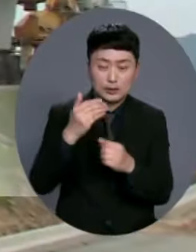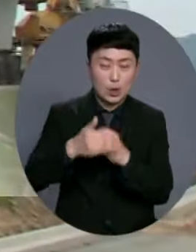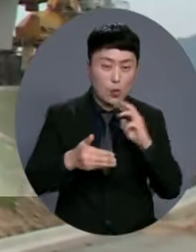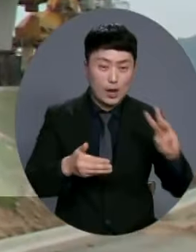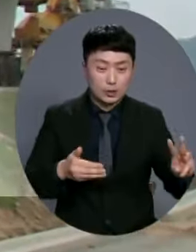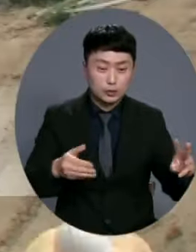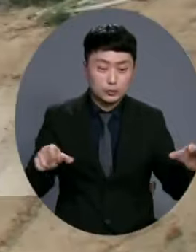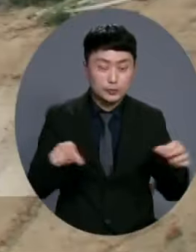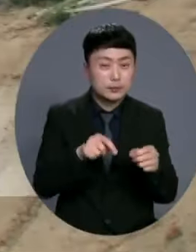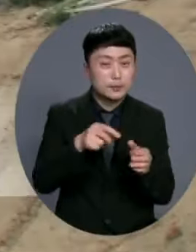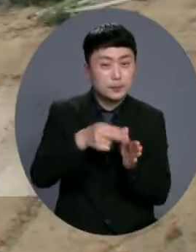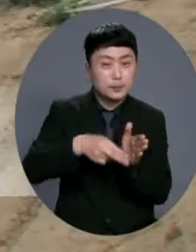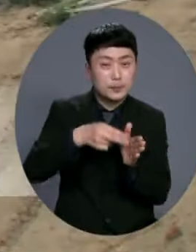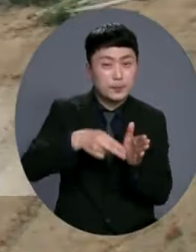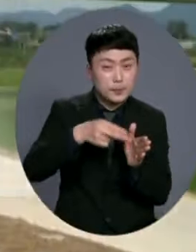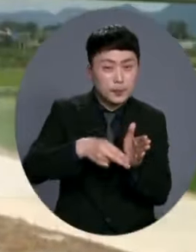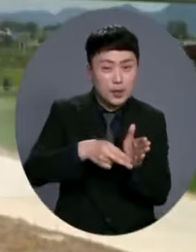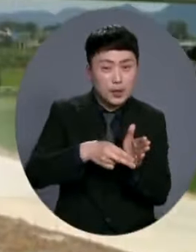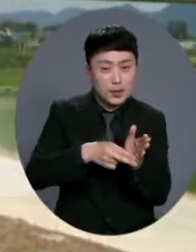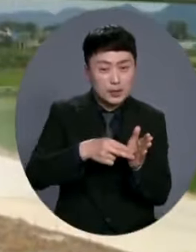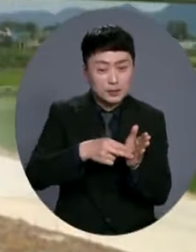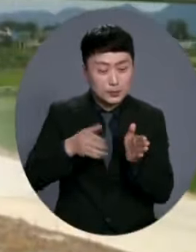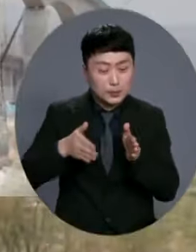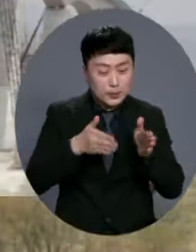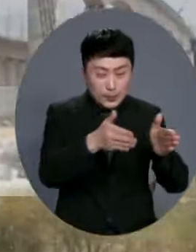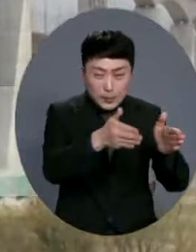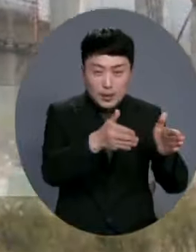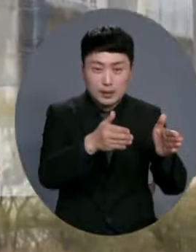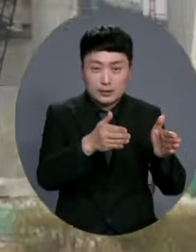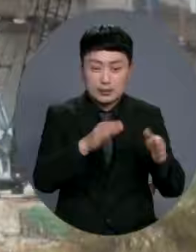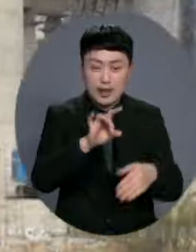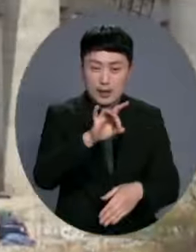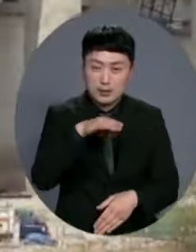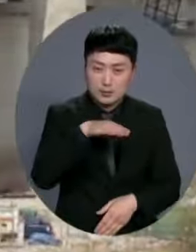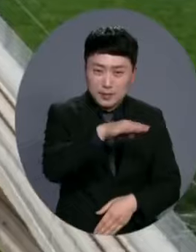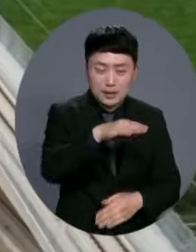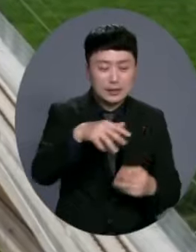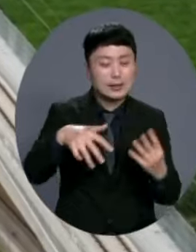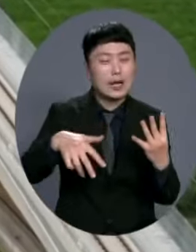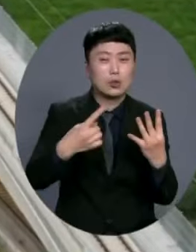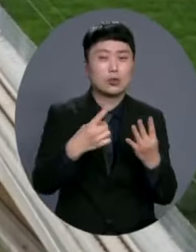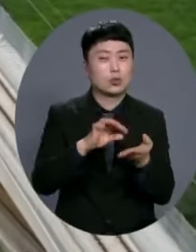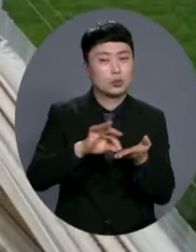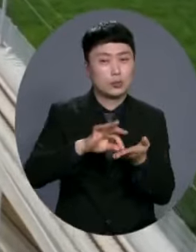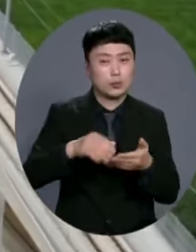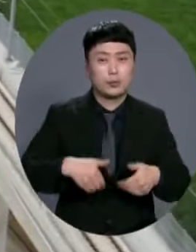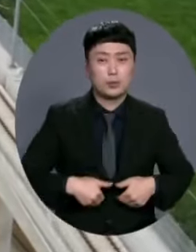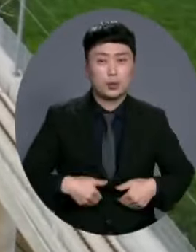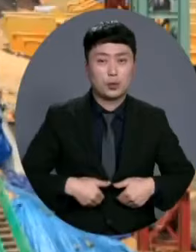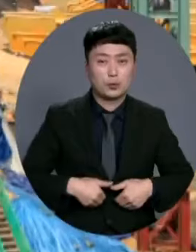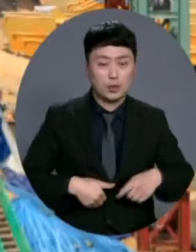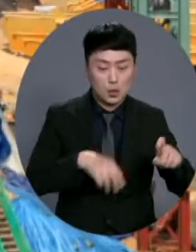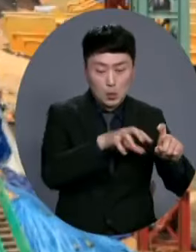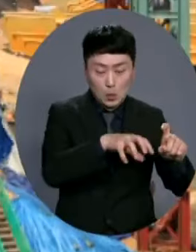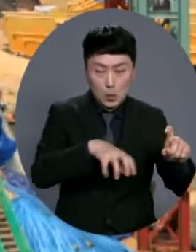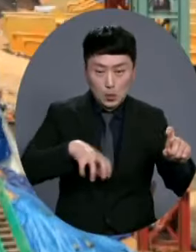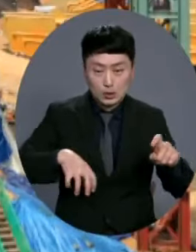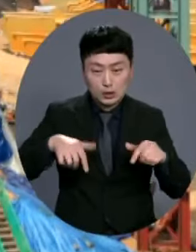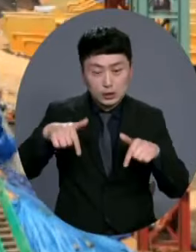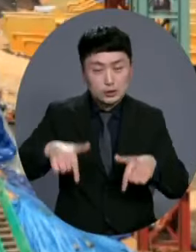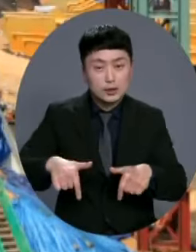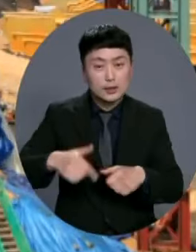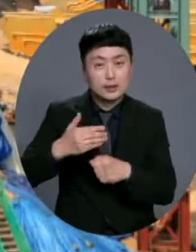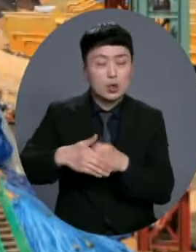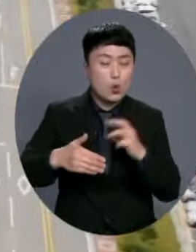달빛철도 건설에는 단선 기준으로 최소 4조 원 이상 들 것으로 예상됩니다. 10개 지자체를 지나며 서대구에서